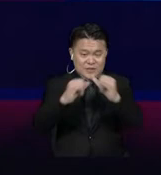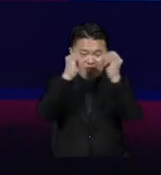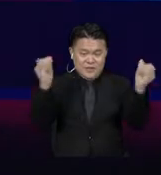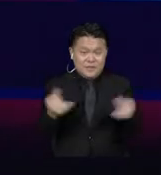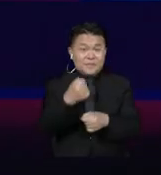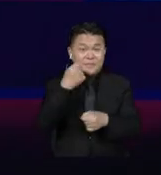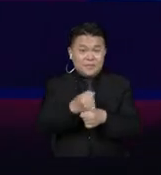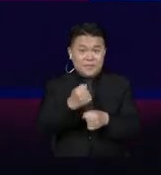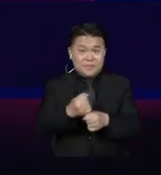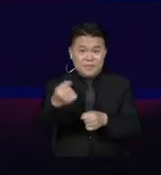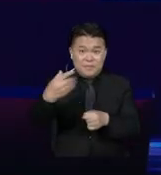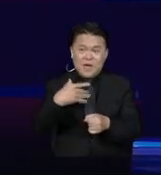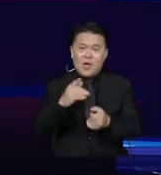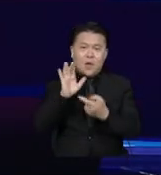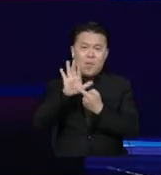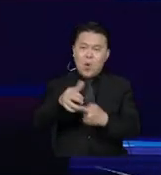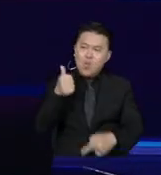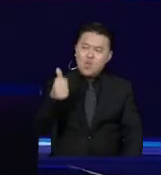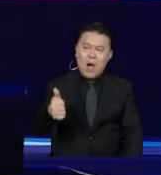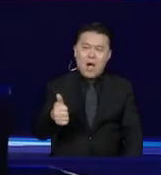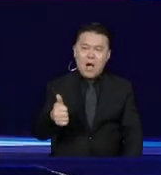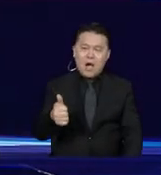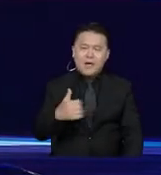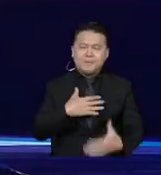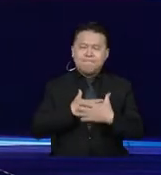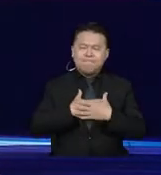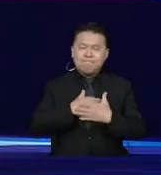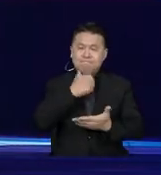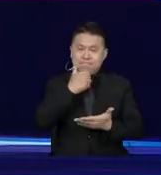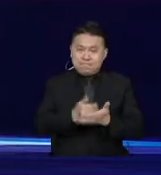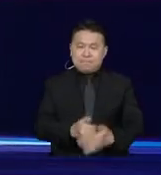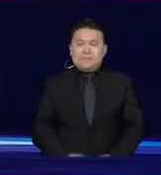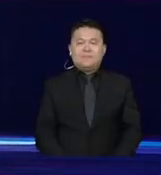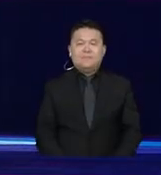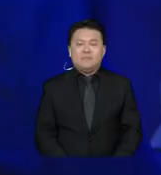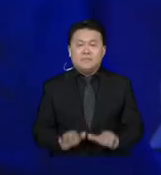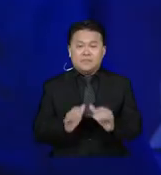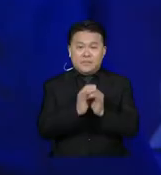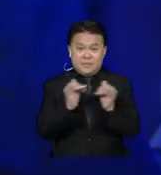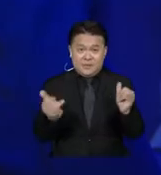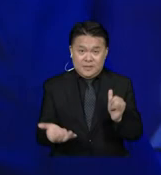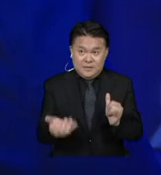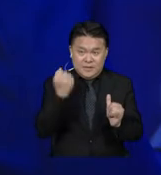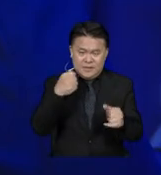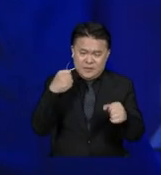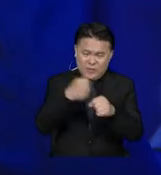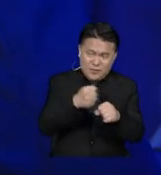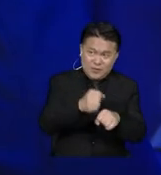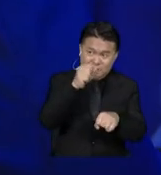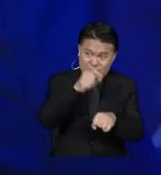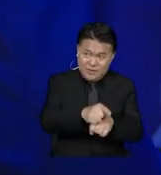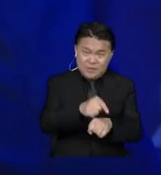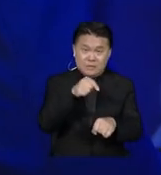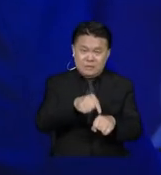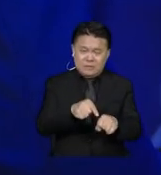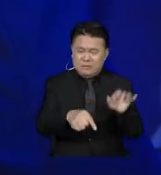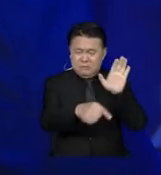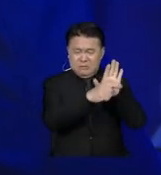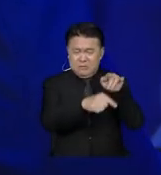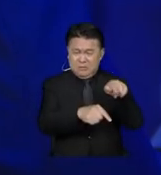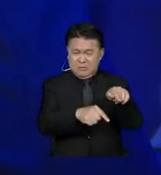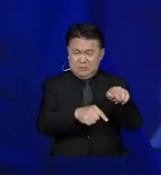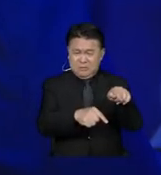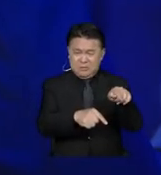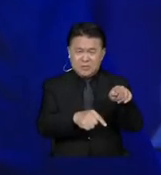일으켜 나간다 이 표현이 정말 마음에 들고 가슴에 와닿는데요. 이 인간이 가지고 있는 공격성과 같은 그런 부정적